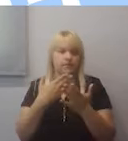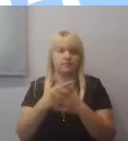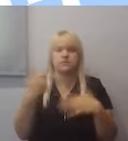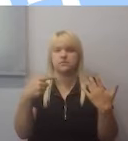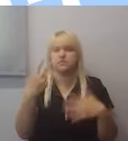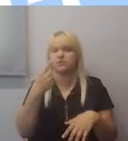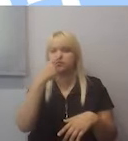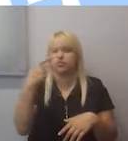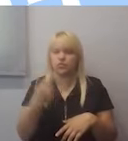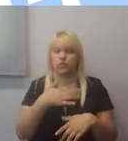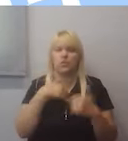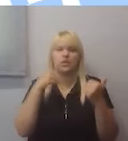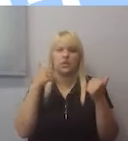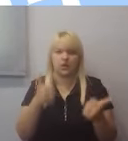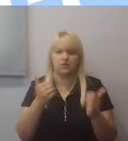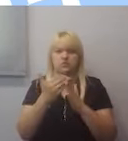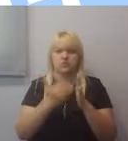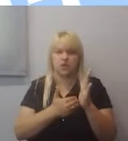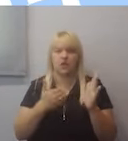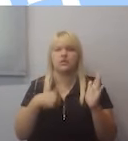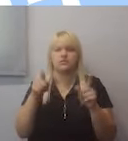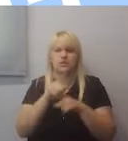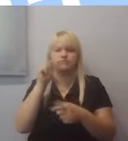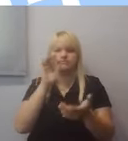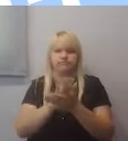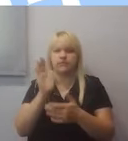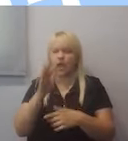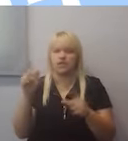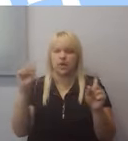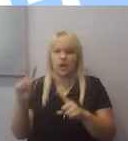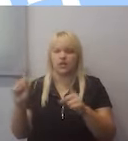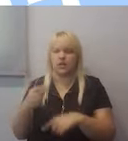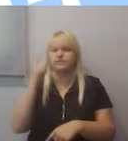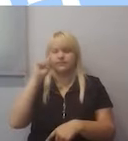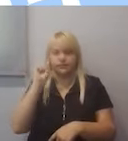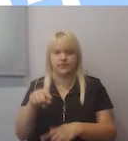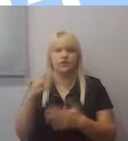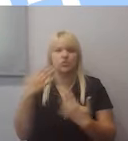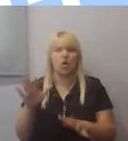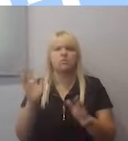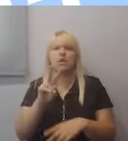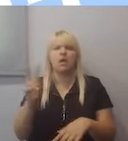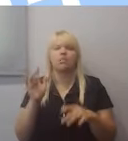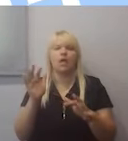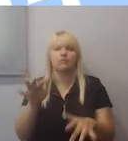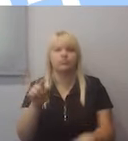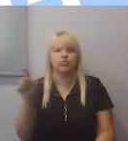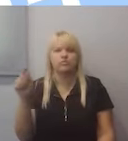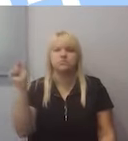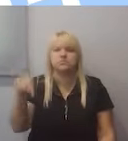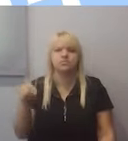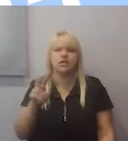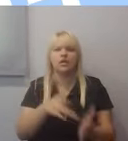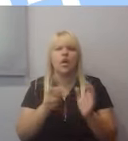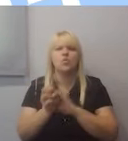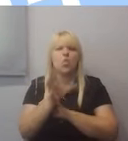labi sarakstu es domāju jūs atpazīstat katru no tām lietām kas tur ir iekšā bet kā ar viņu darboties piemēram kāds lukturītis ir labs